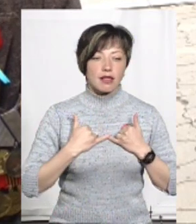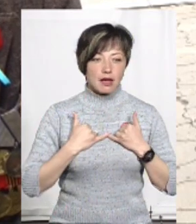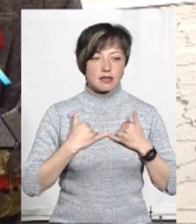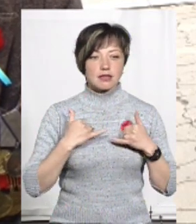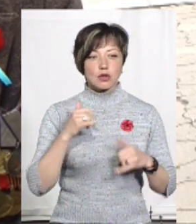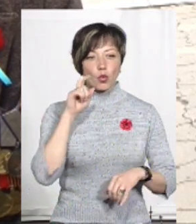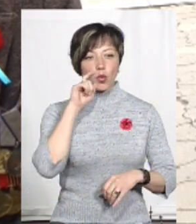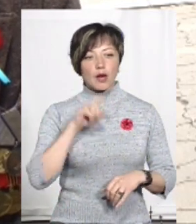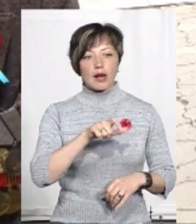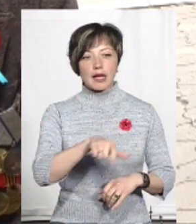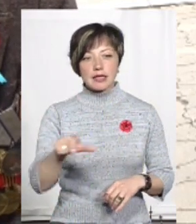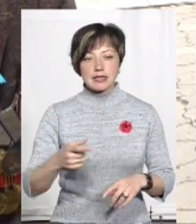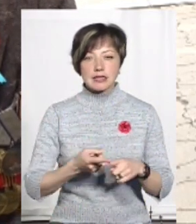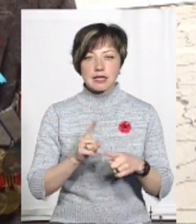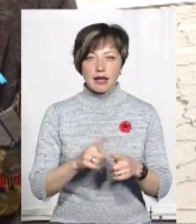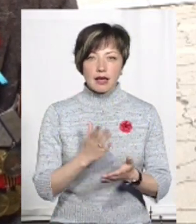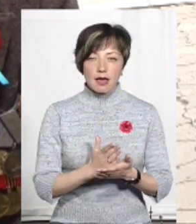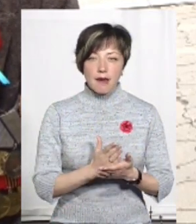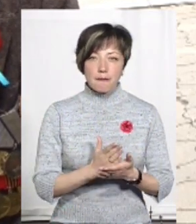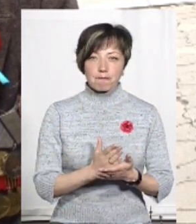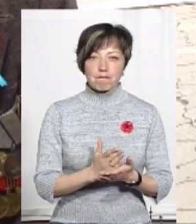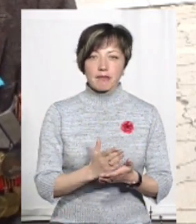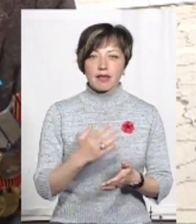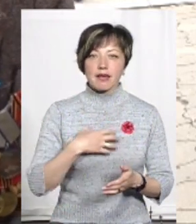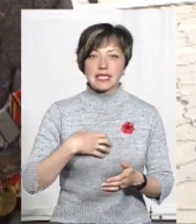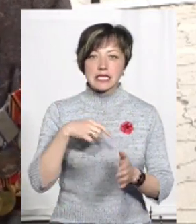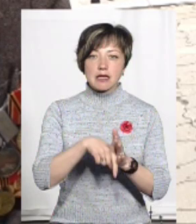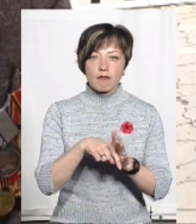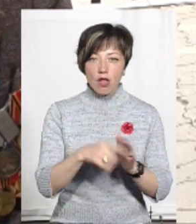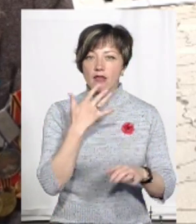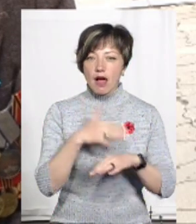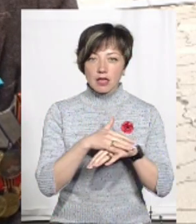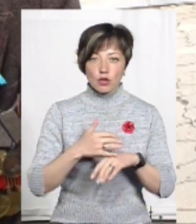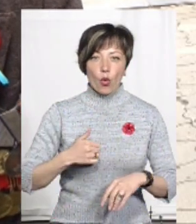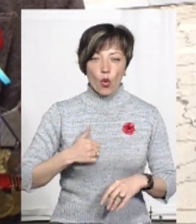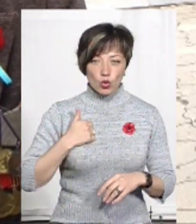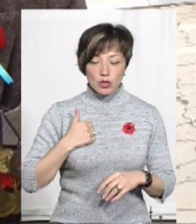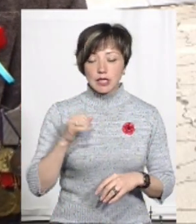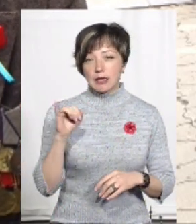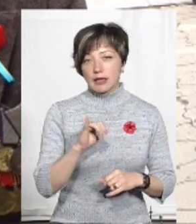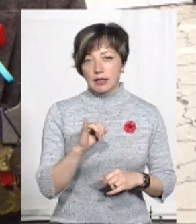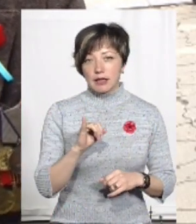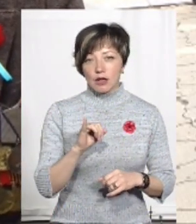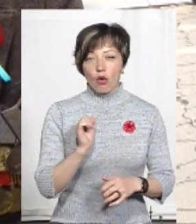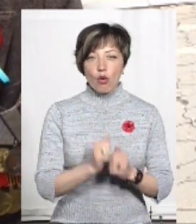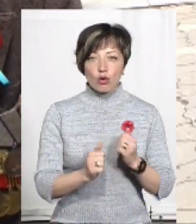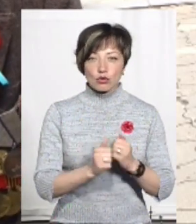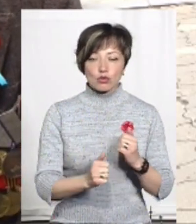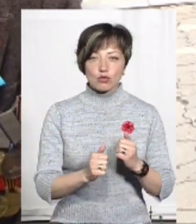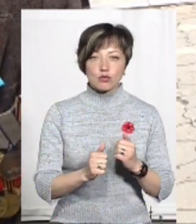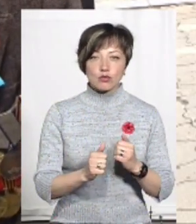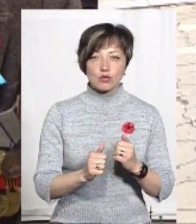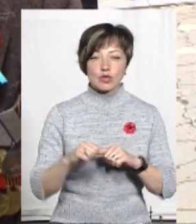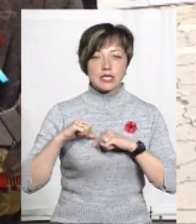українців, це є символом нації, гордості. Ну і в кожного серці,